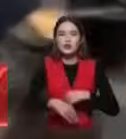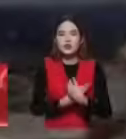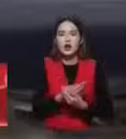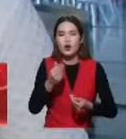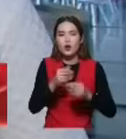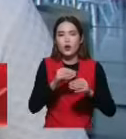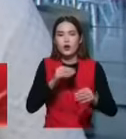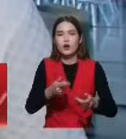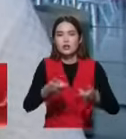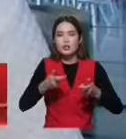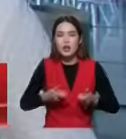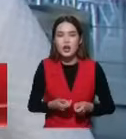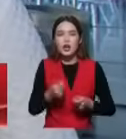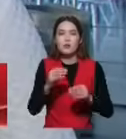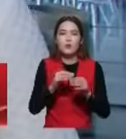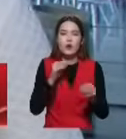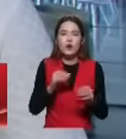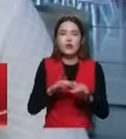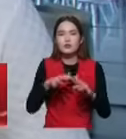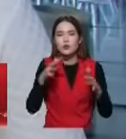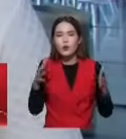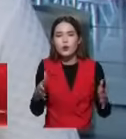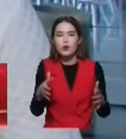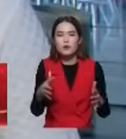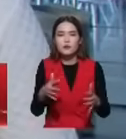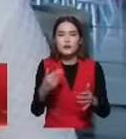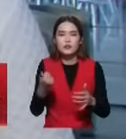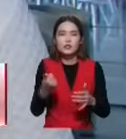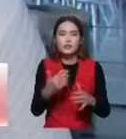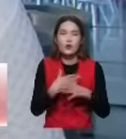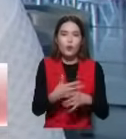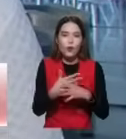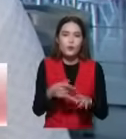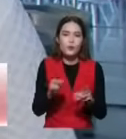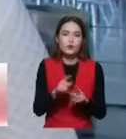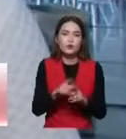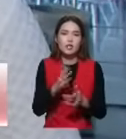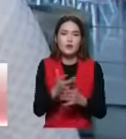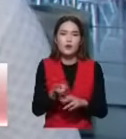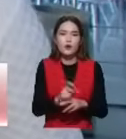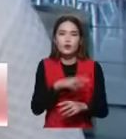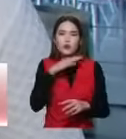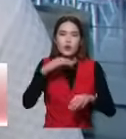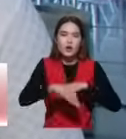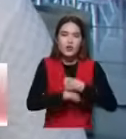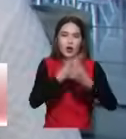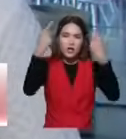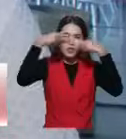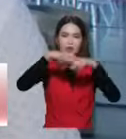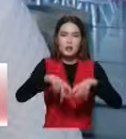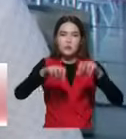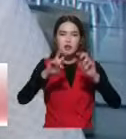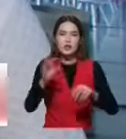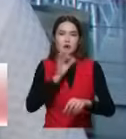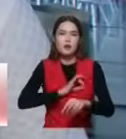15%-ы солардікі. Бұлардың көліктерінде көп нәрсе бар, көмекшілері бар. Өте көп деген жаңа технологиялар пайдаланылған. Олар